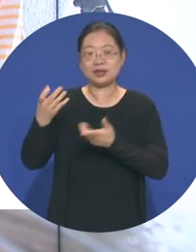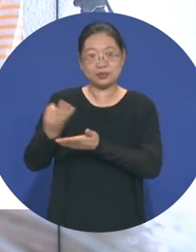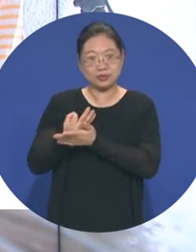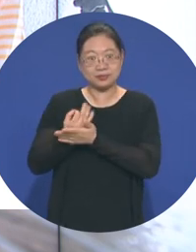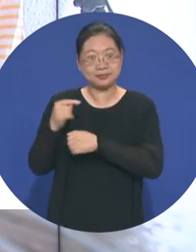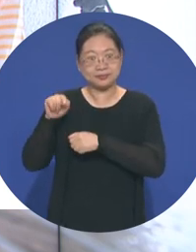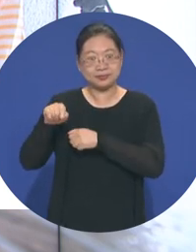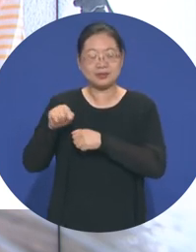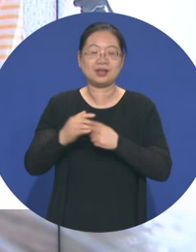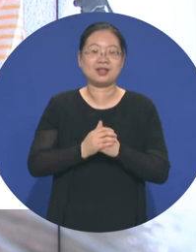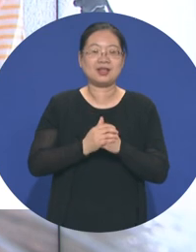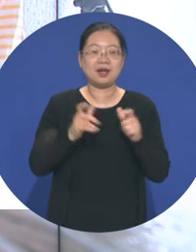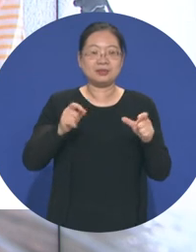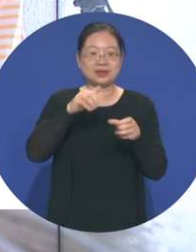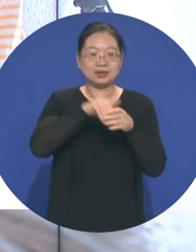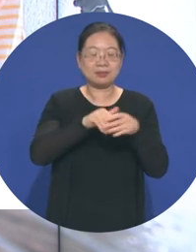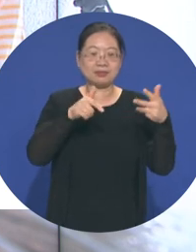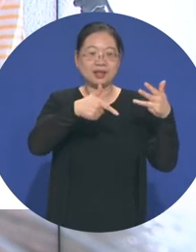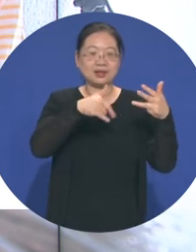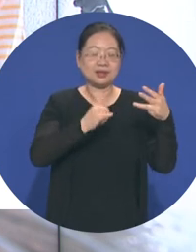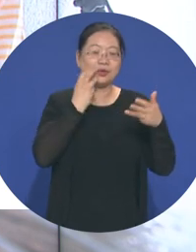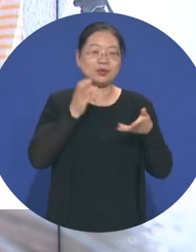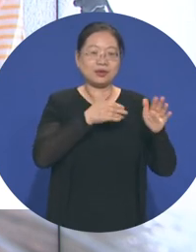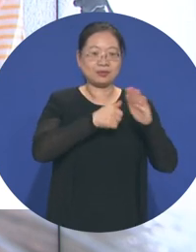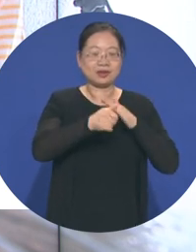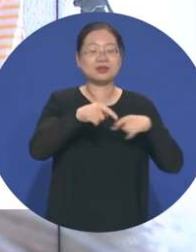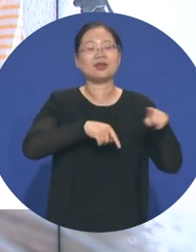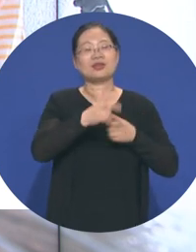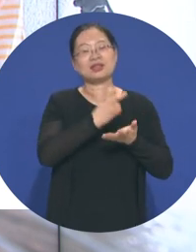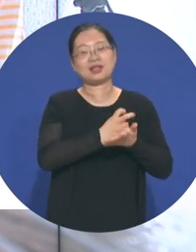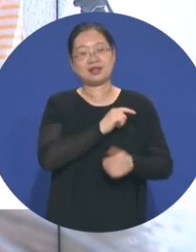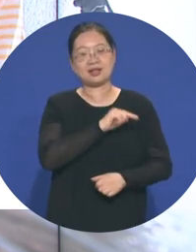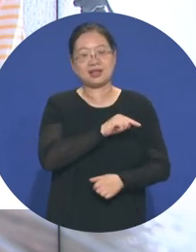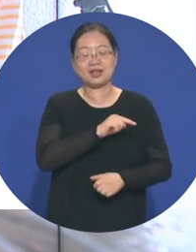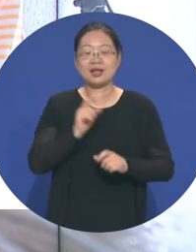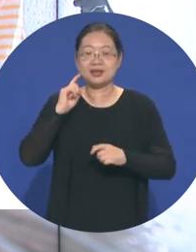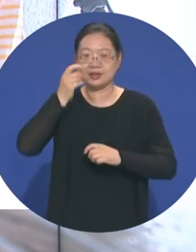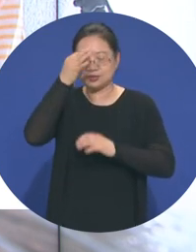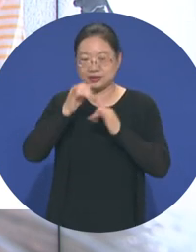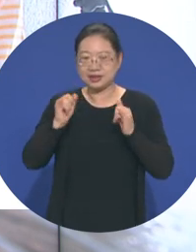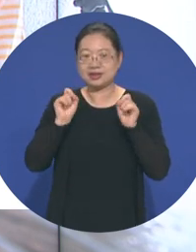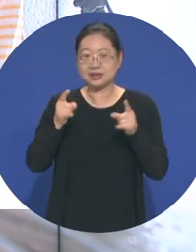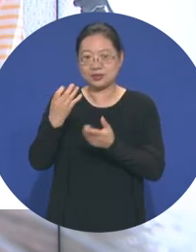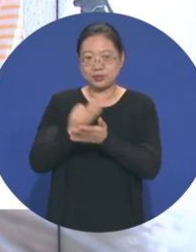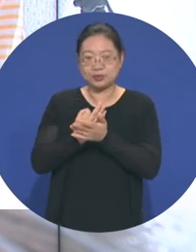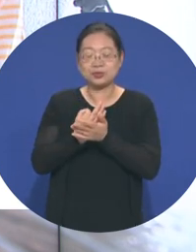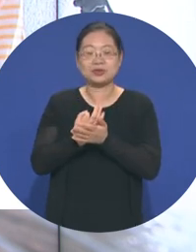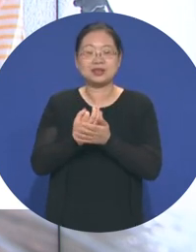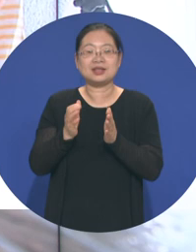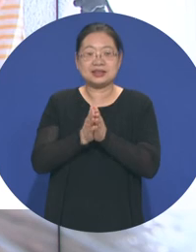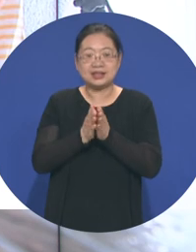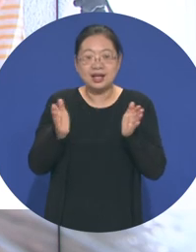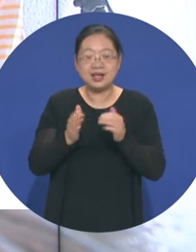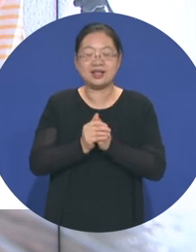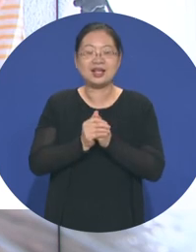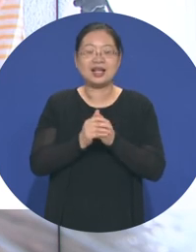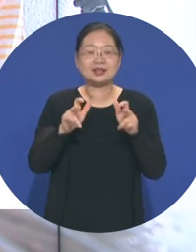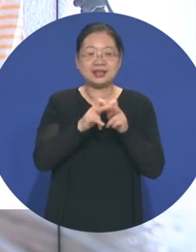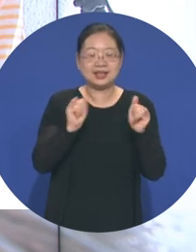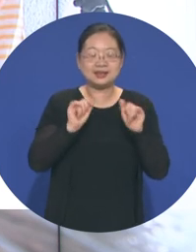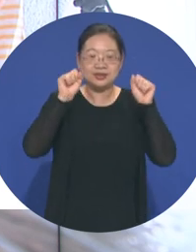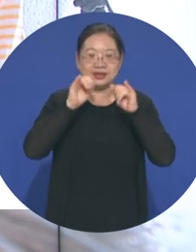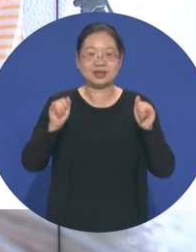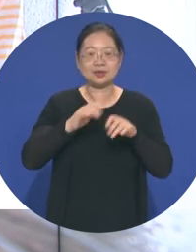민선 8기 경기도를 대표하는 정책이라고 할수 있는데요. 예술인 기회소득을 시작으로 장애인과 체육인,